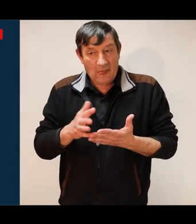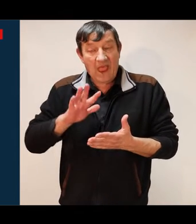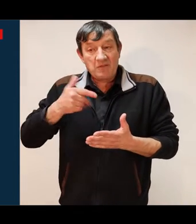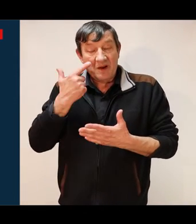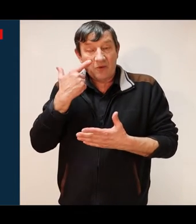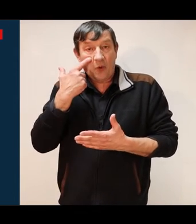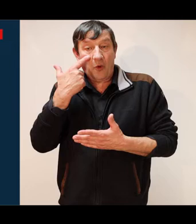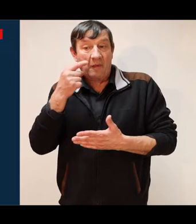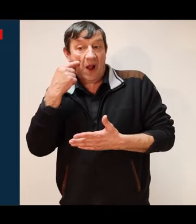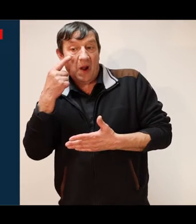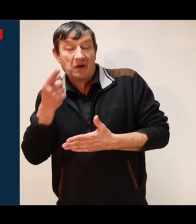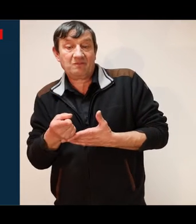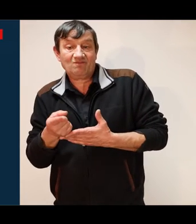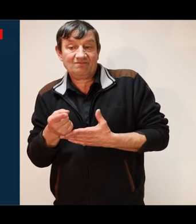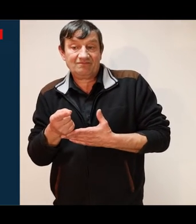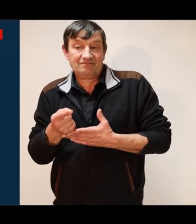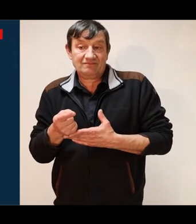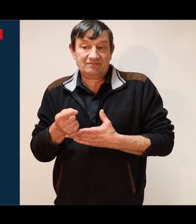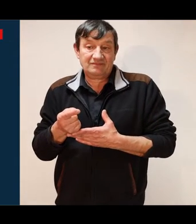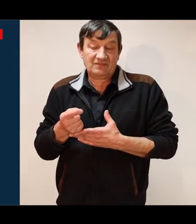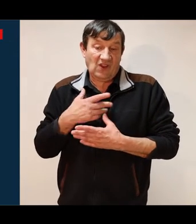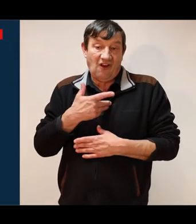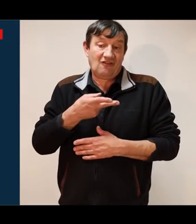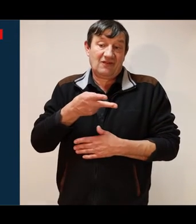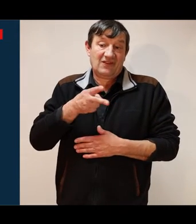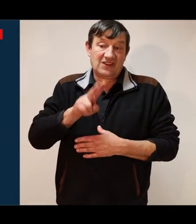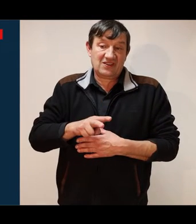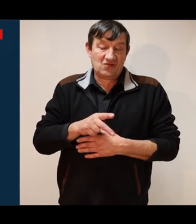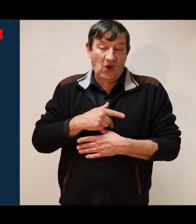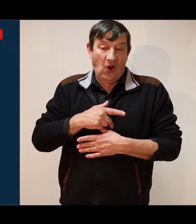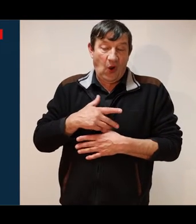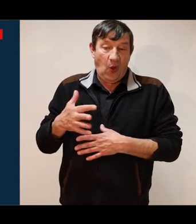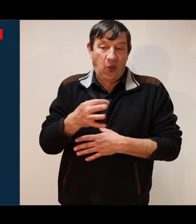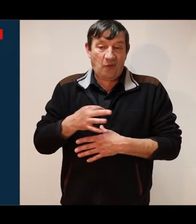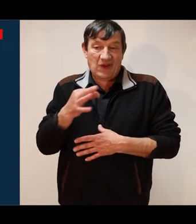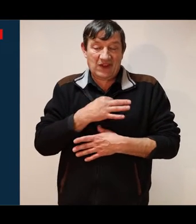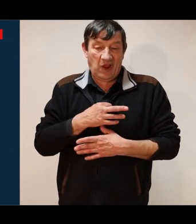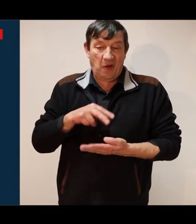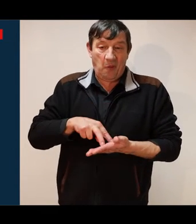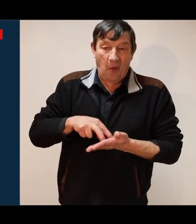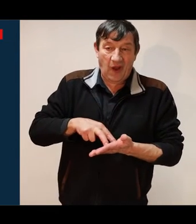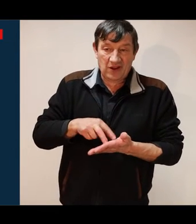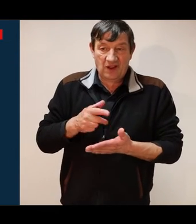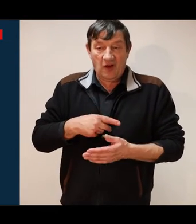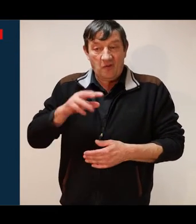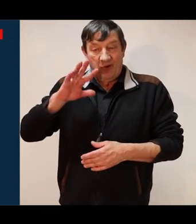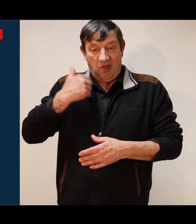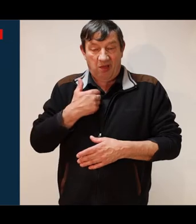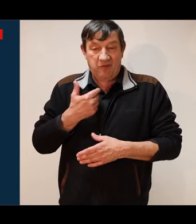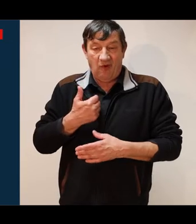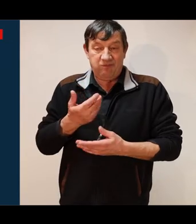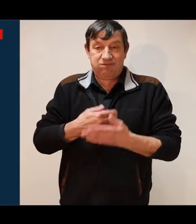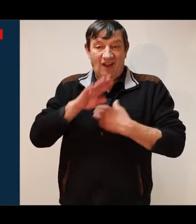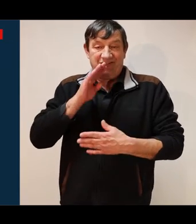vous pourrez parfois constater que, en fait, vous avez des mécanismes ou des peurs qui sont là un peu pour saboter